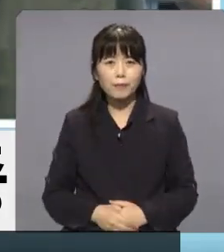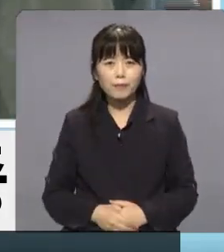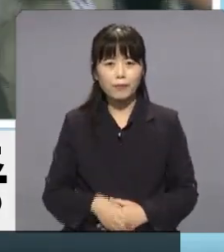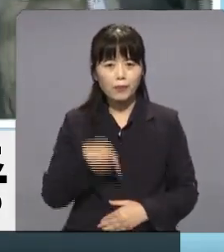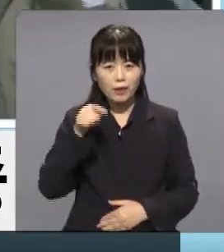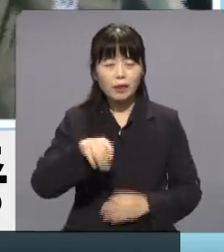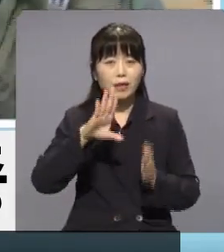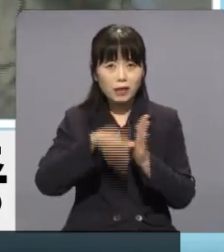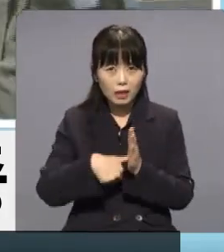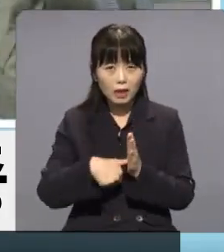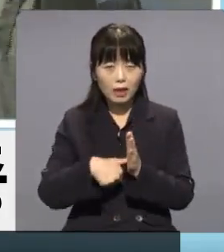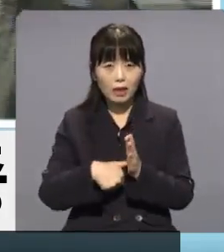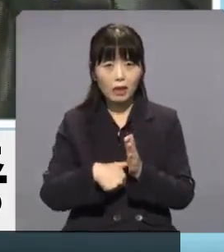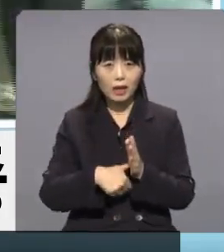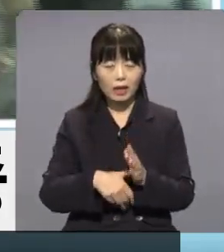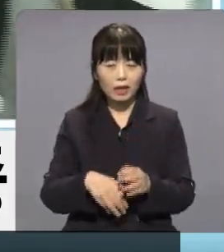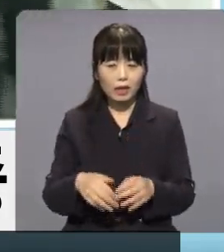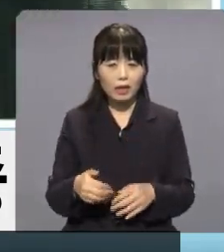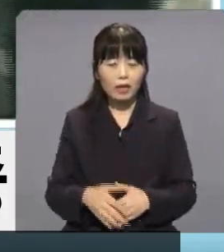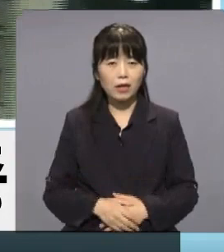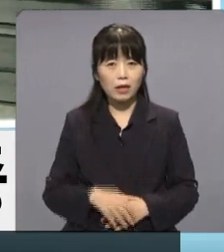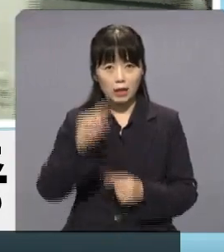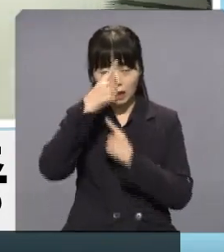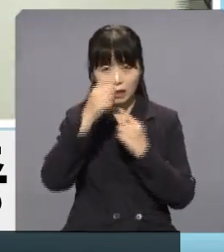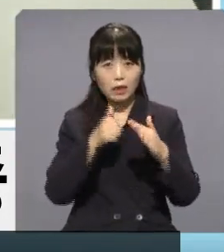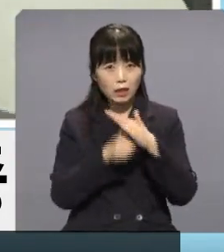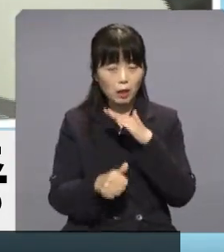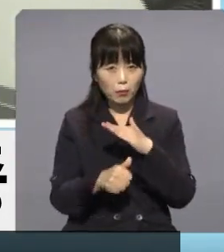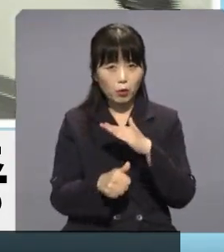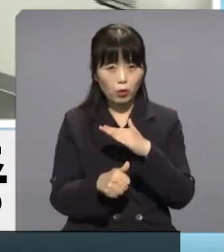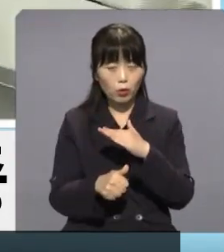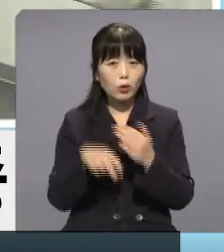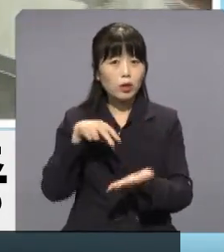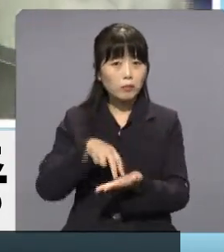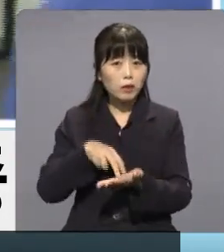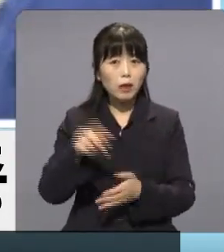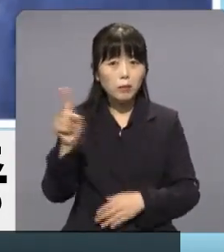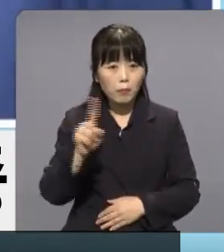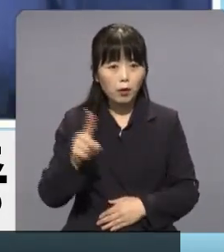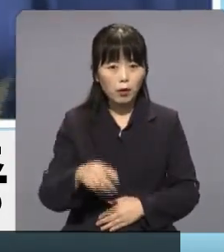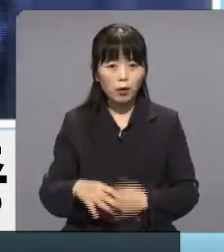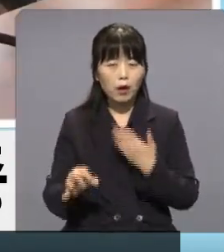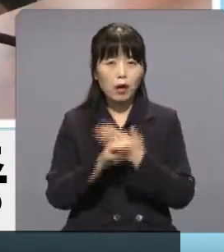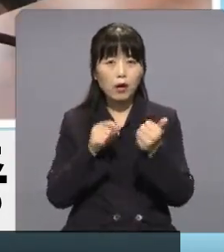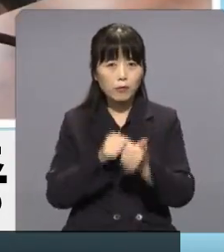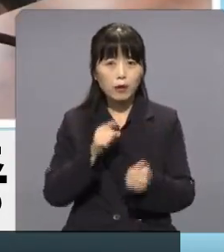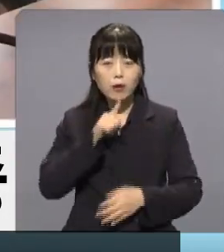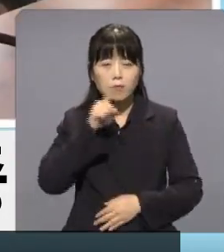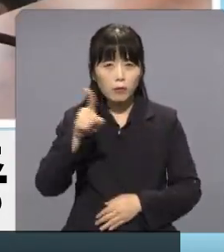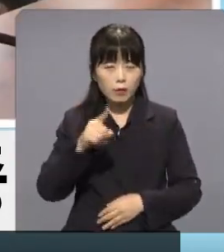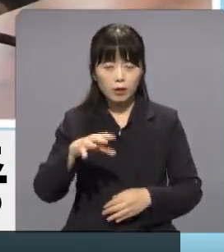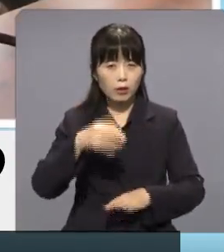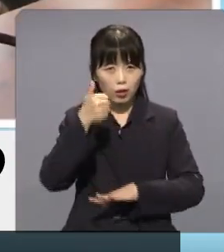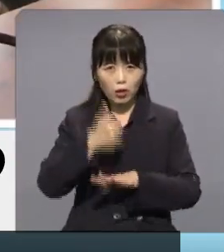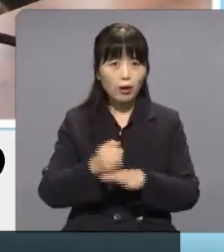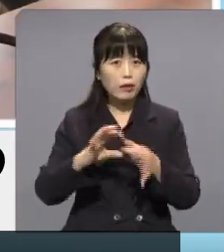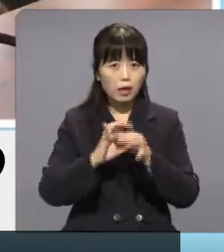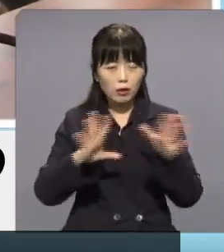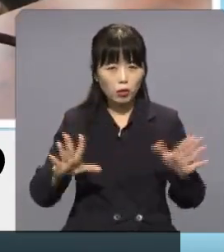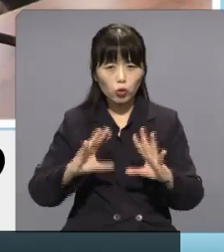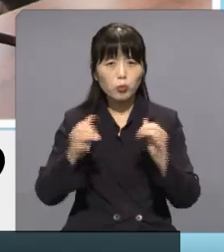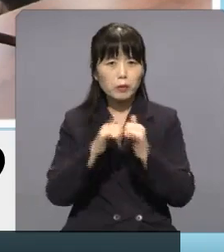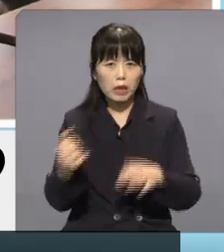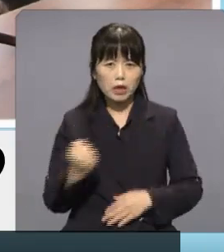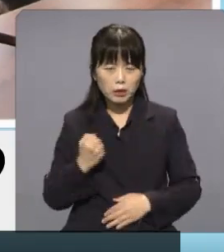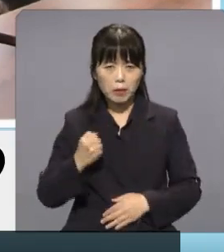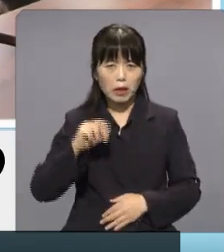이 인숙은 으 든 입장이 너 있는가 하면 같이 분 길고 하든 상관없이 국민이 힘의 다시 떠날 수